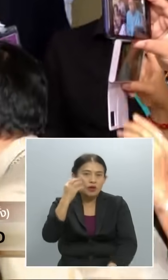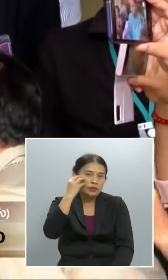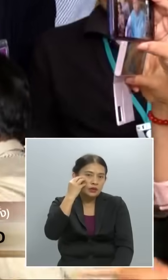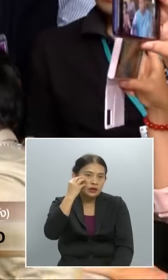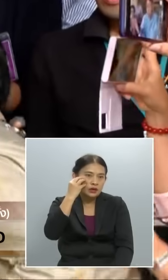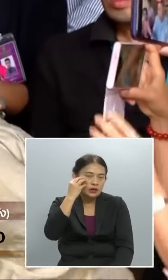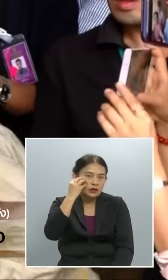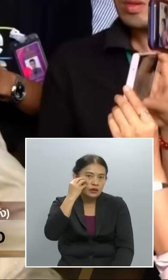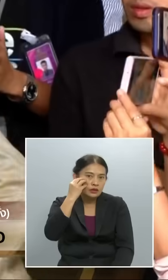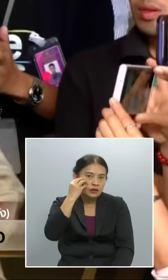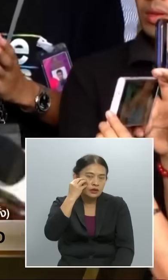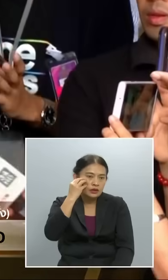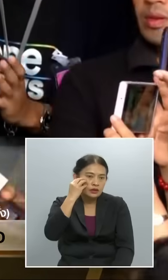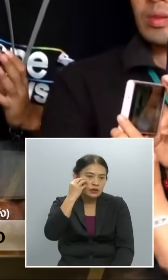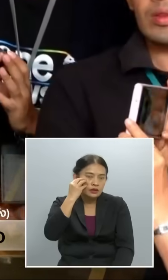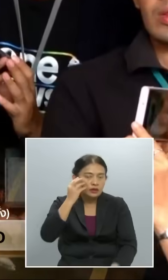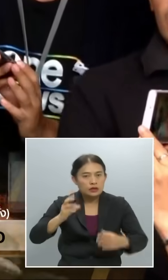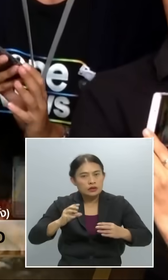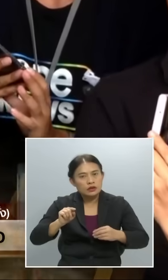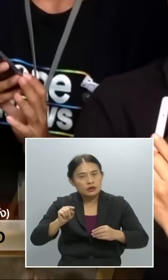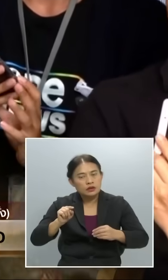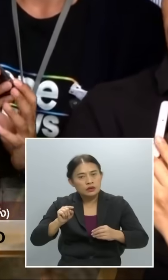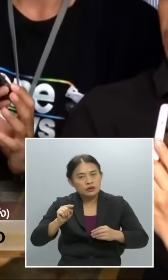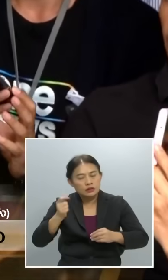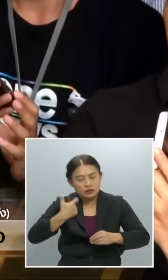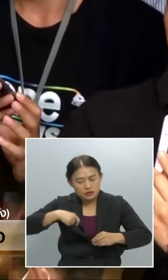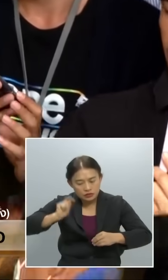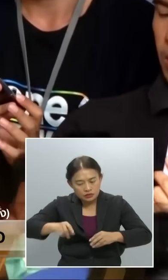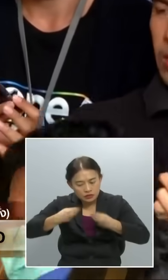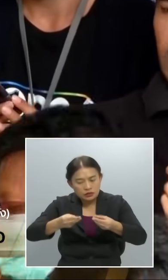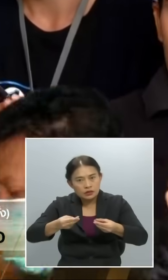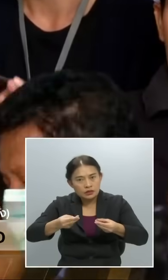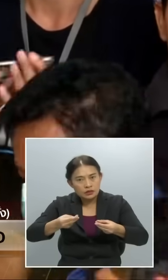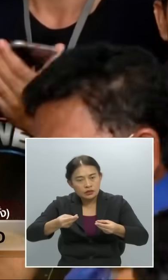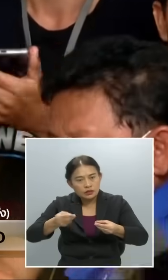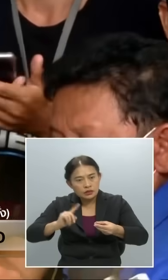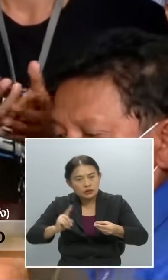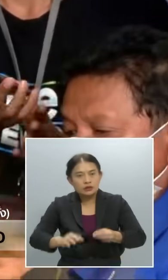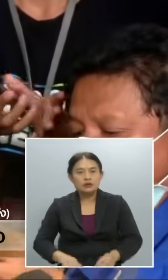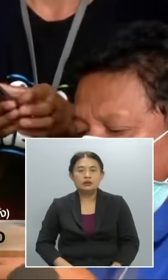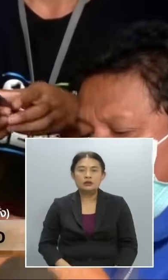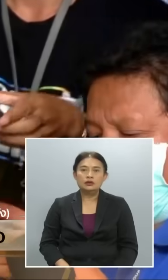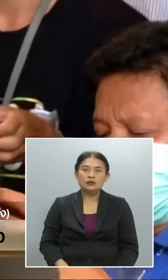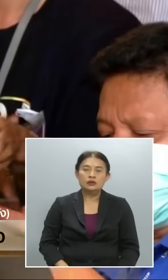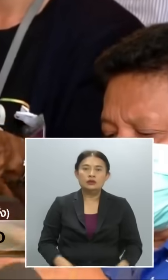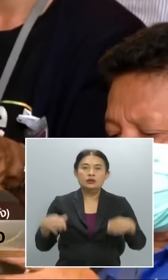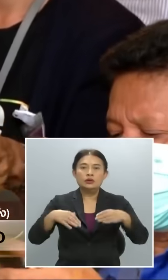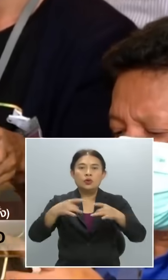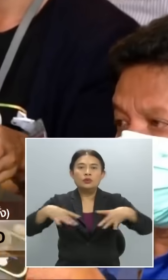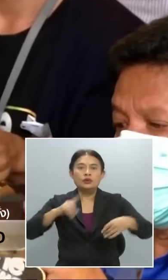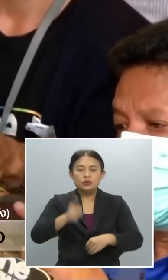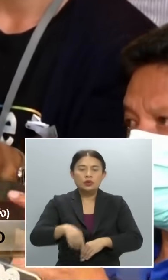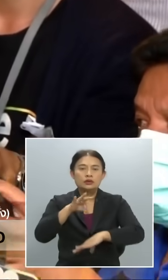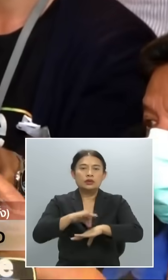คือไม่ได้เป็นอยู่แล้วนะจนกว่าศาลรัฐธรรมนูญจะวินิจฉัยใช่ไหมใช่มันคืออย่างนี้ค่ะคนเป็นผู้นำฝ่ายค้านเนี่ยต้องเป็นสสด้วย